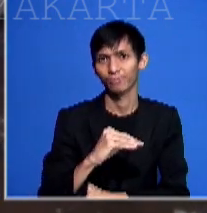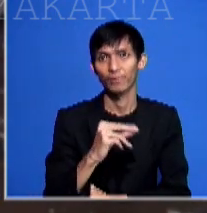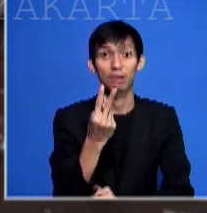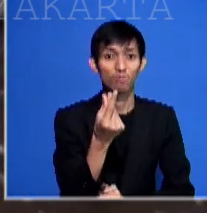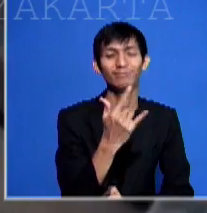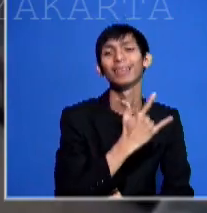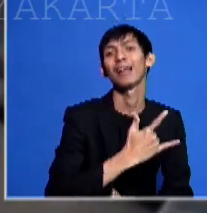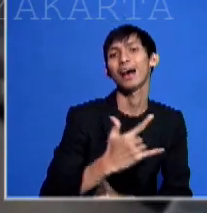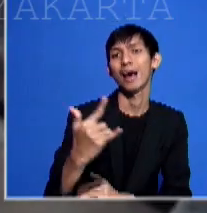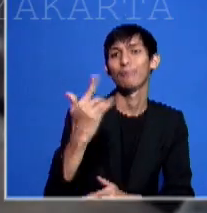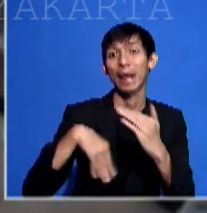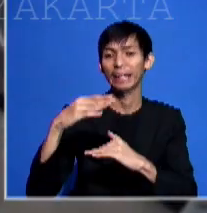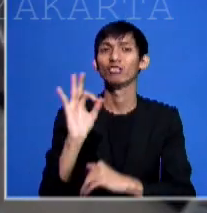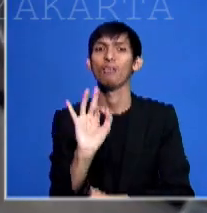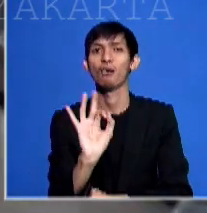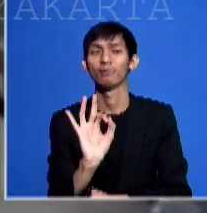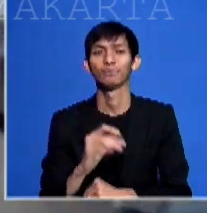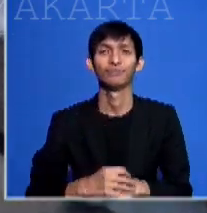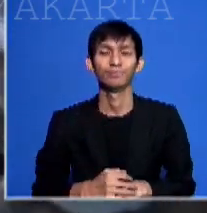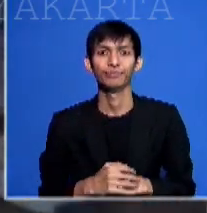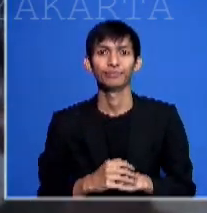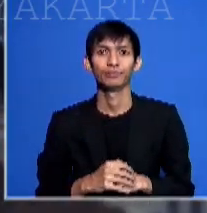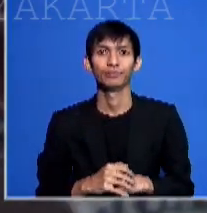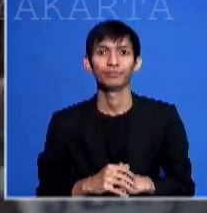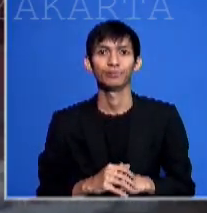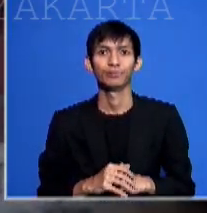mengalami kenaikan demikian Muhammad ritwan TVRI Yogyakarta melaporkan